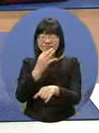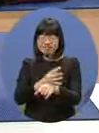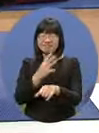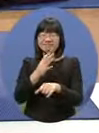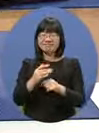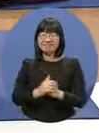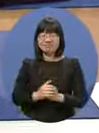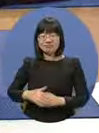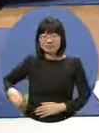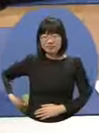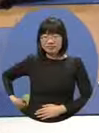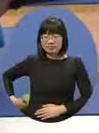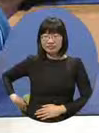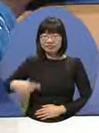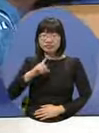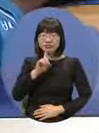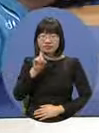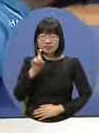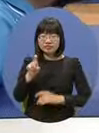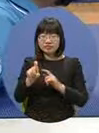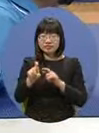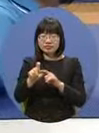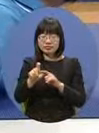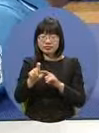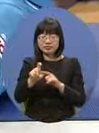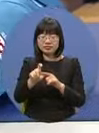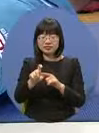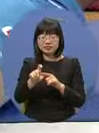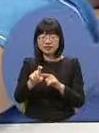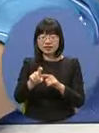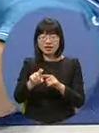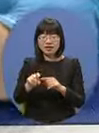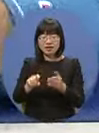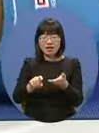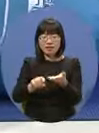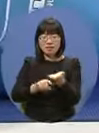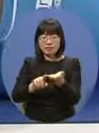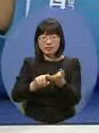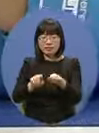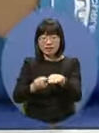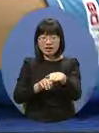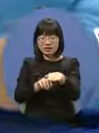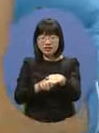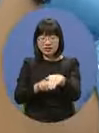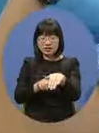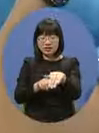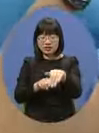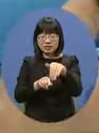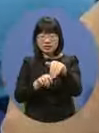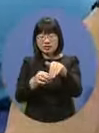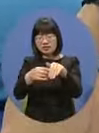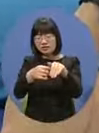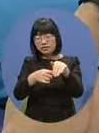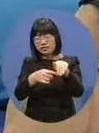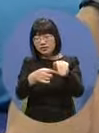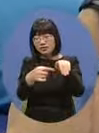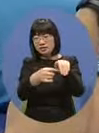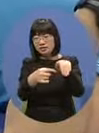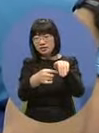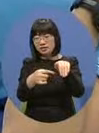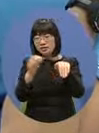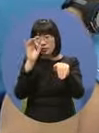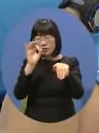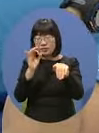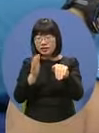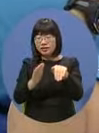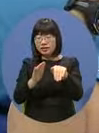네. 그래서 이 허리가 바닥에서 뜨는지를 확인하시는 게 가장 중요한데요. 네. 이렇게 무릎을 세우고 누운 자세에서 네. 자,